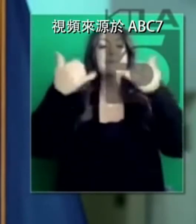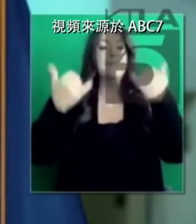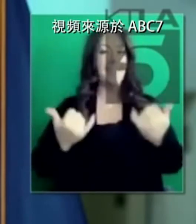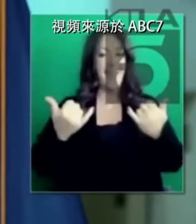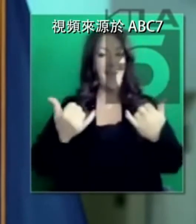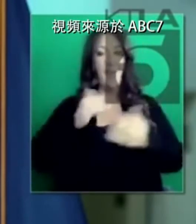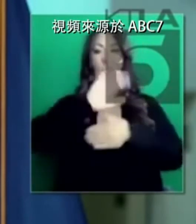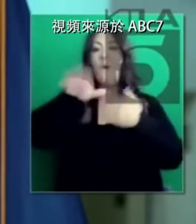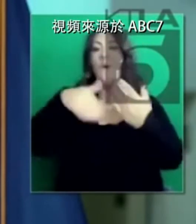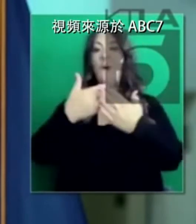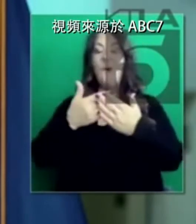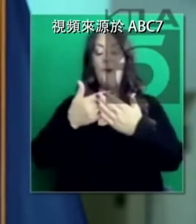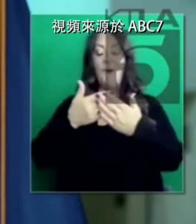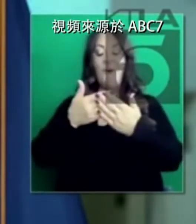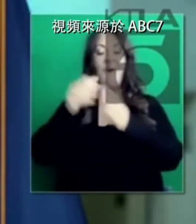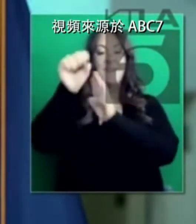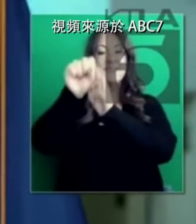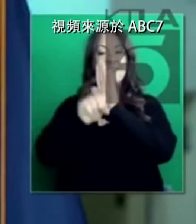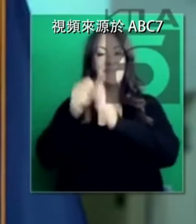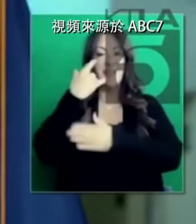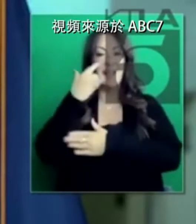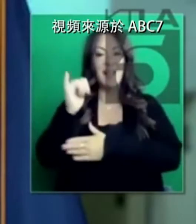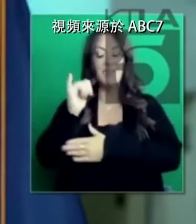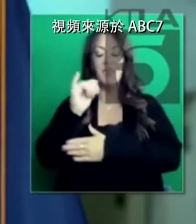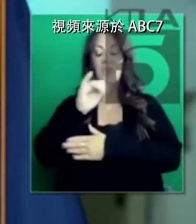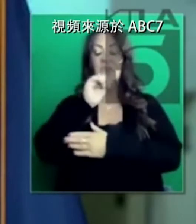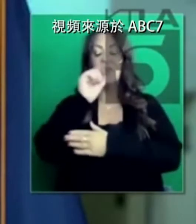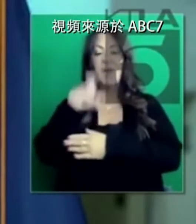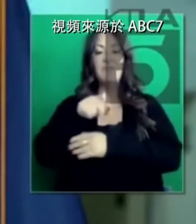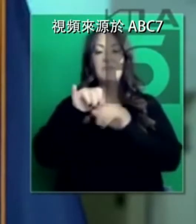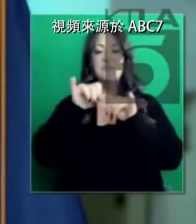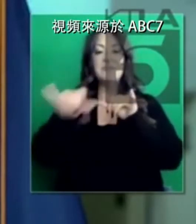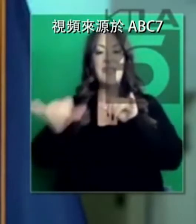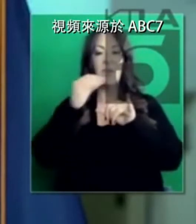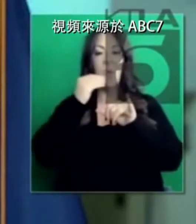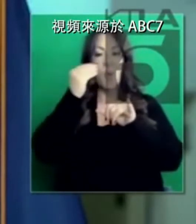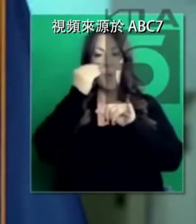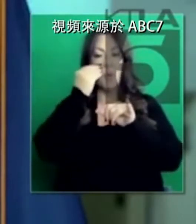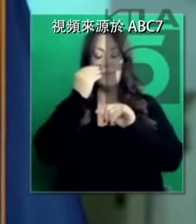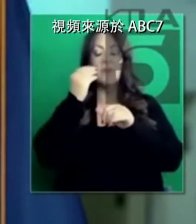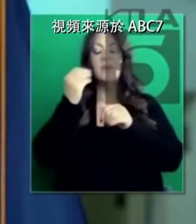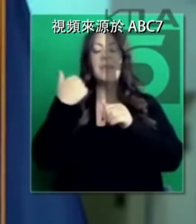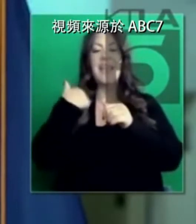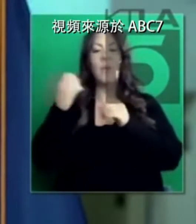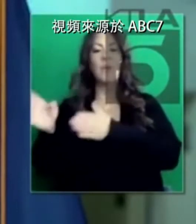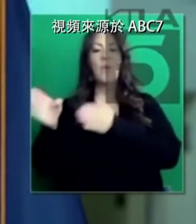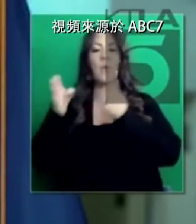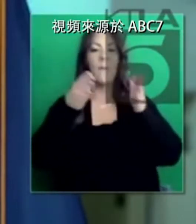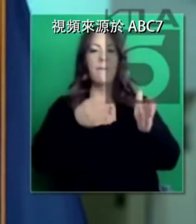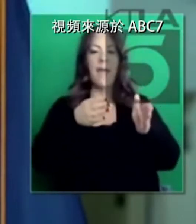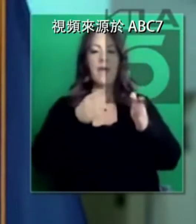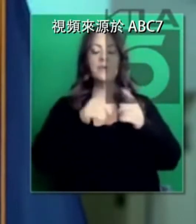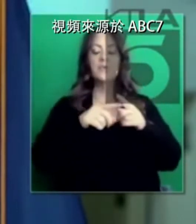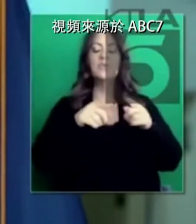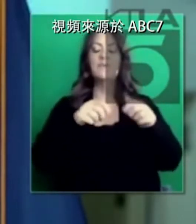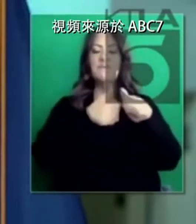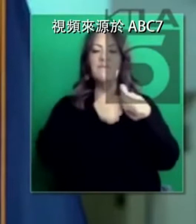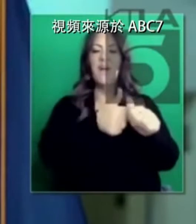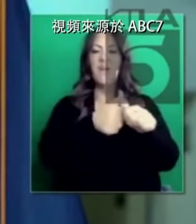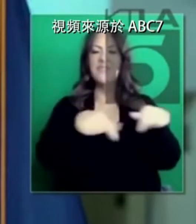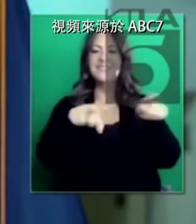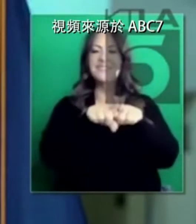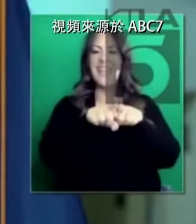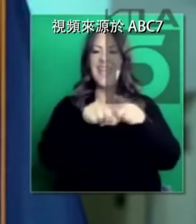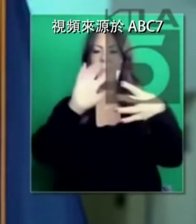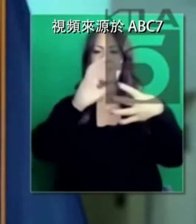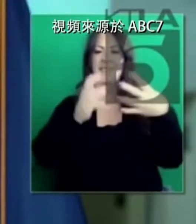体实施准则还需要各郡根据当地疫情情况决定。虽然加州近期的感染率、住院率、重症